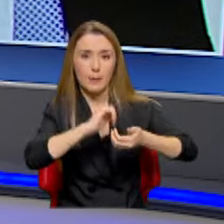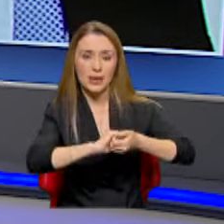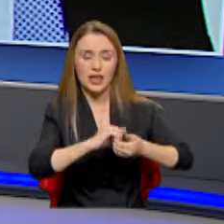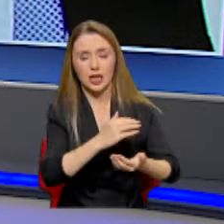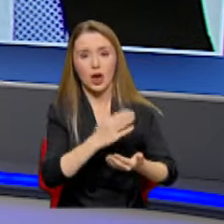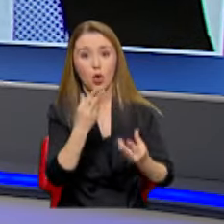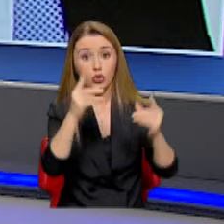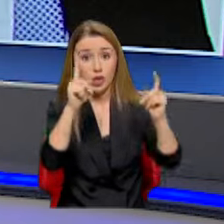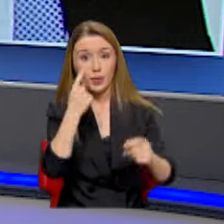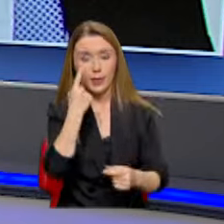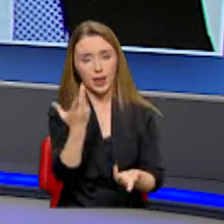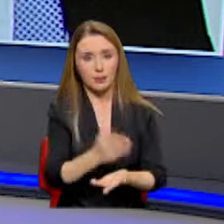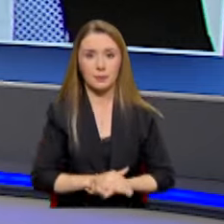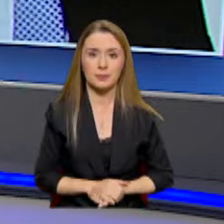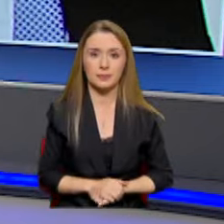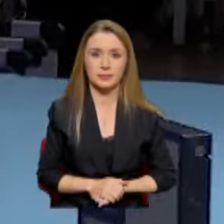sürüyor Anlaşılan